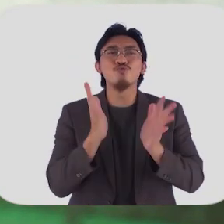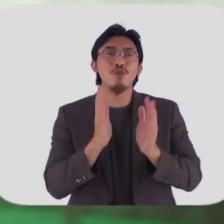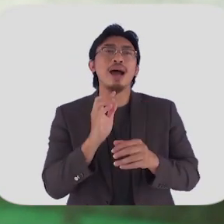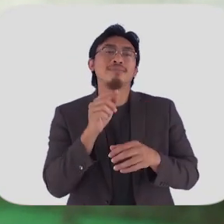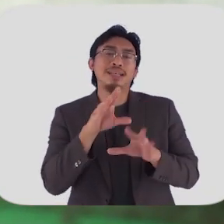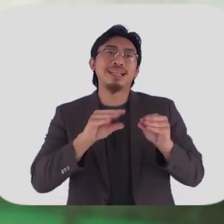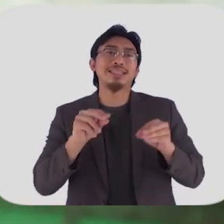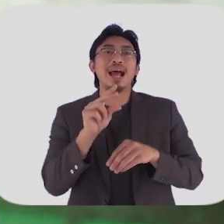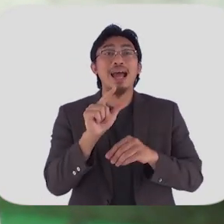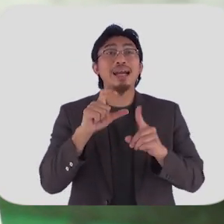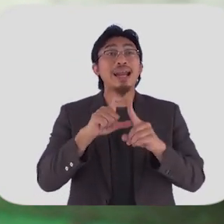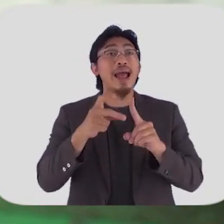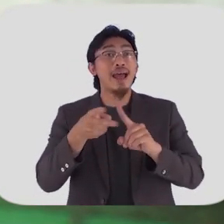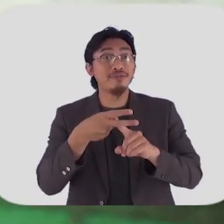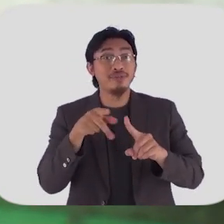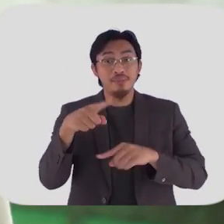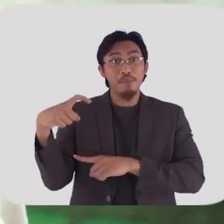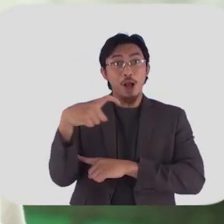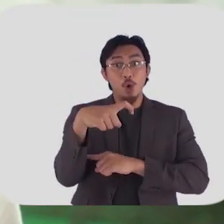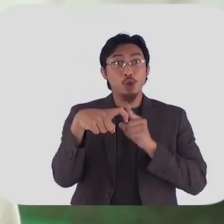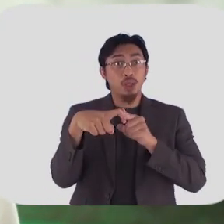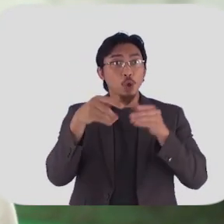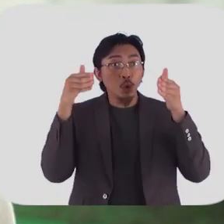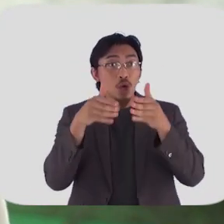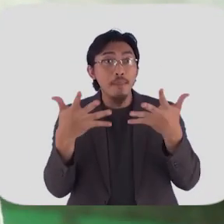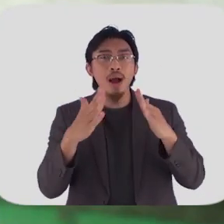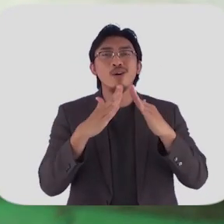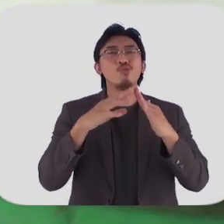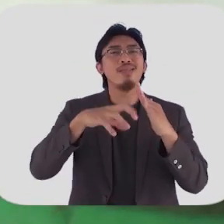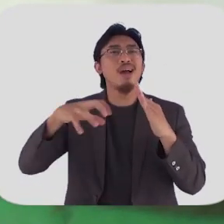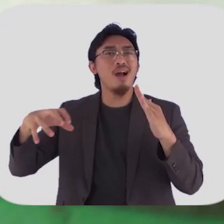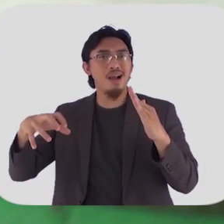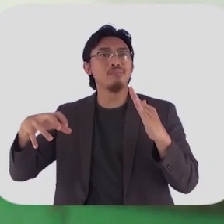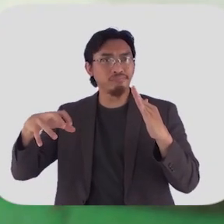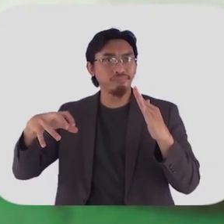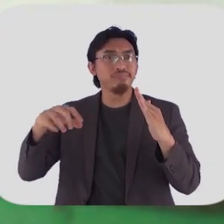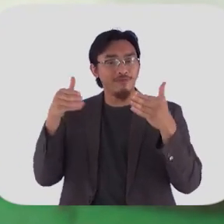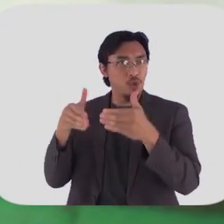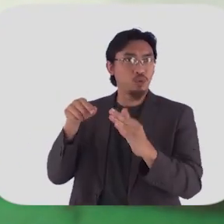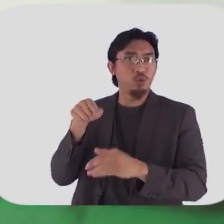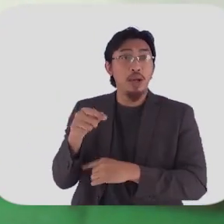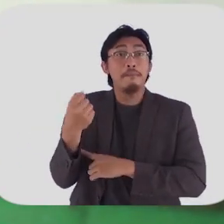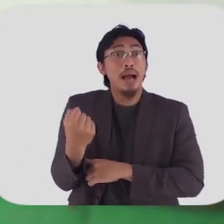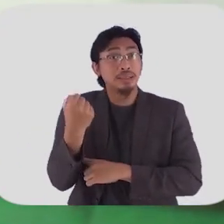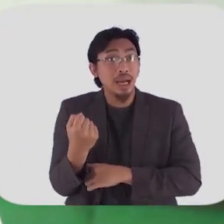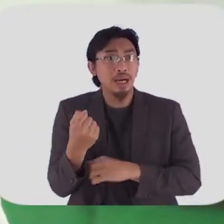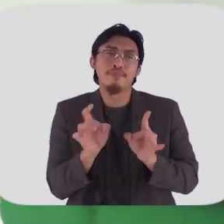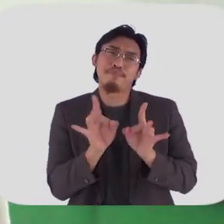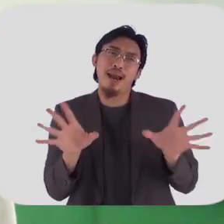Sebelumnya memang sudah ada pekerjaan RDF dan Magot, hanya saja konsentrasinya kepada sampah rumah